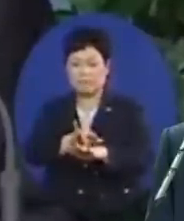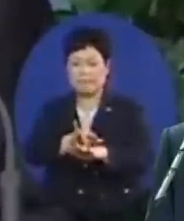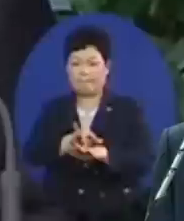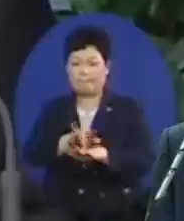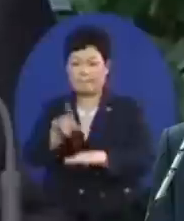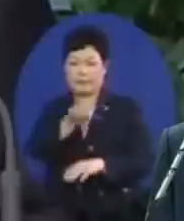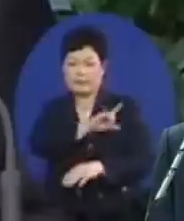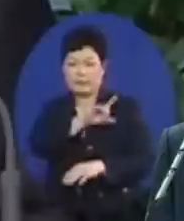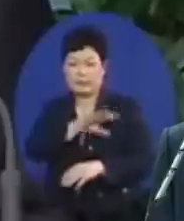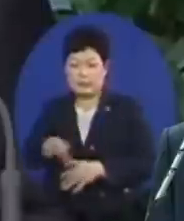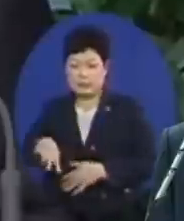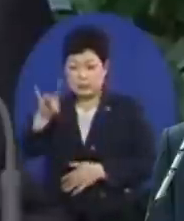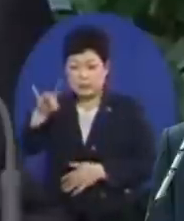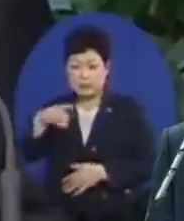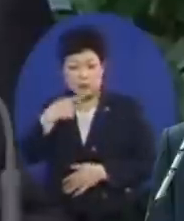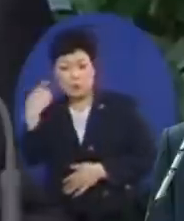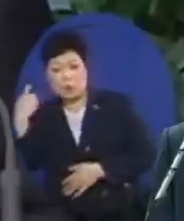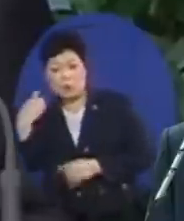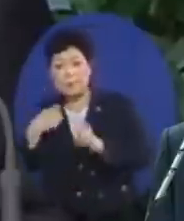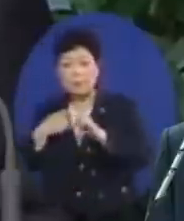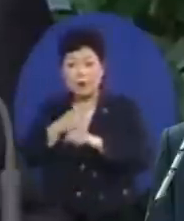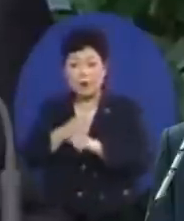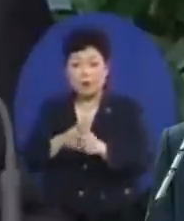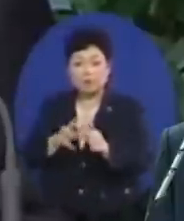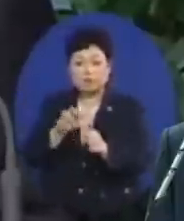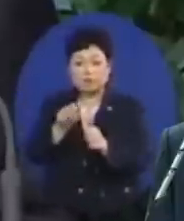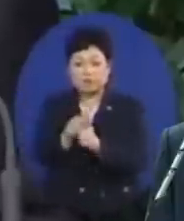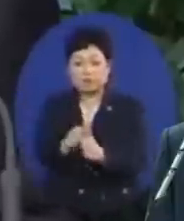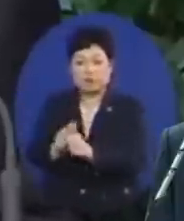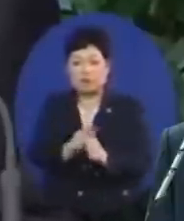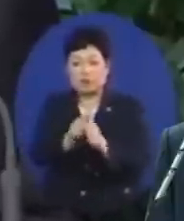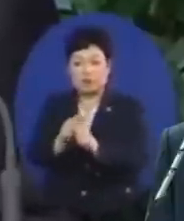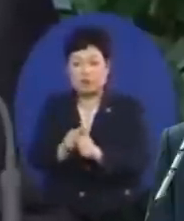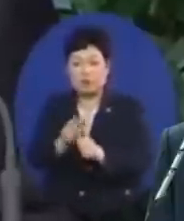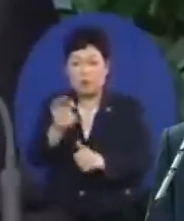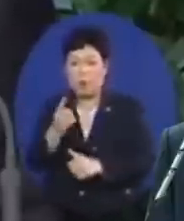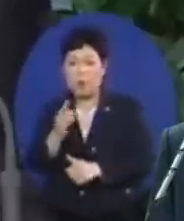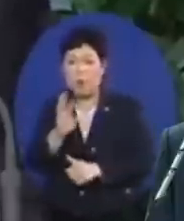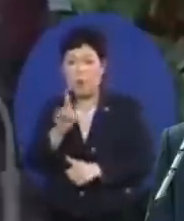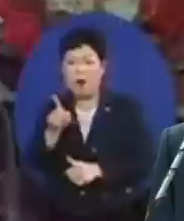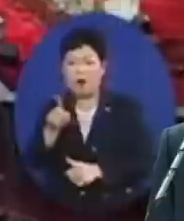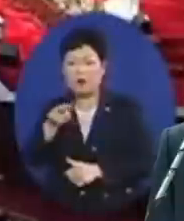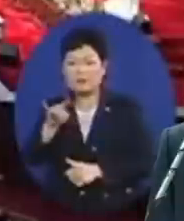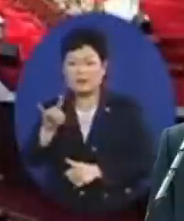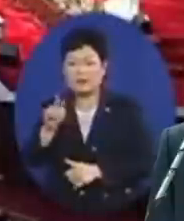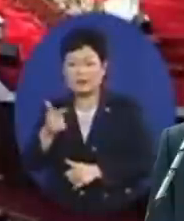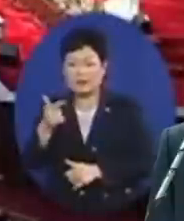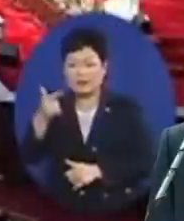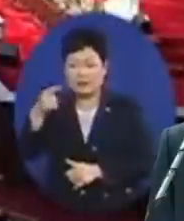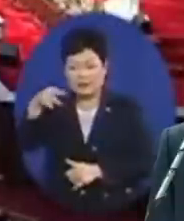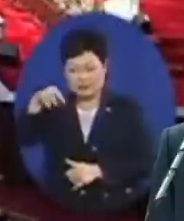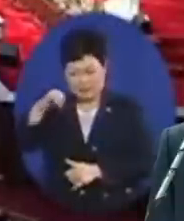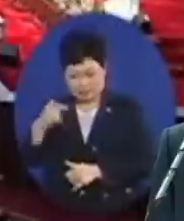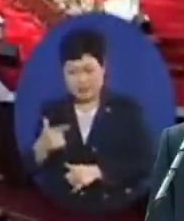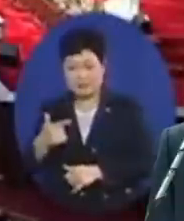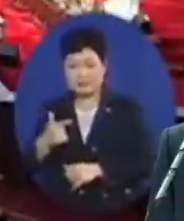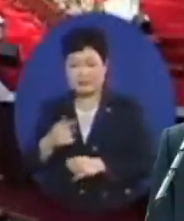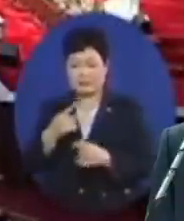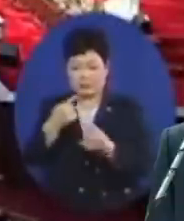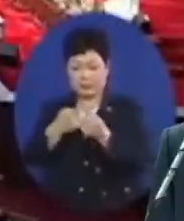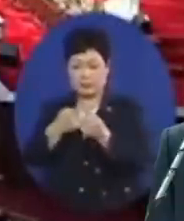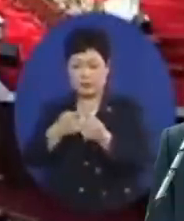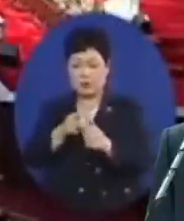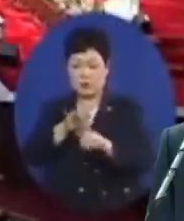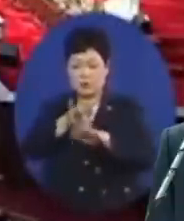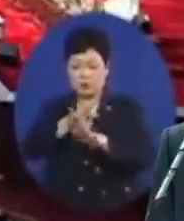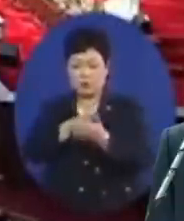제일 시초적인 유혹을 하는 것은 붙어서 오는 것입니다. 그래서 오브세션이라고 말합니다. 이 오브세션 단계에서